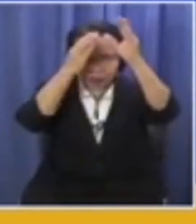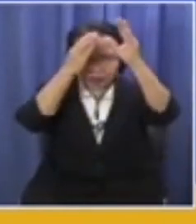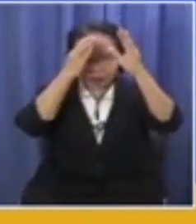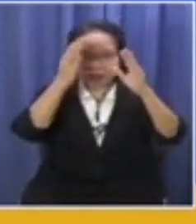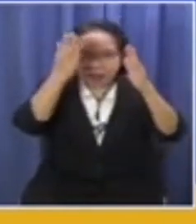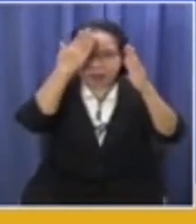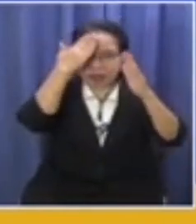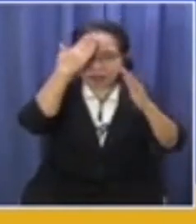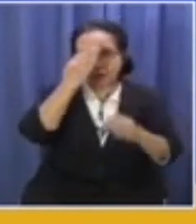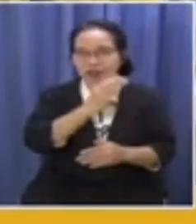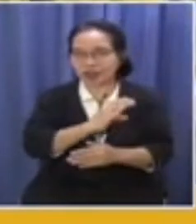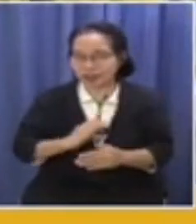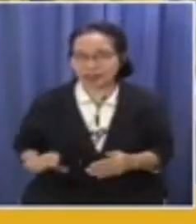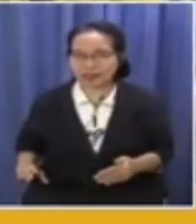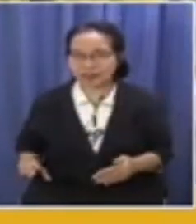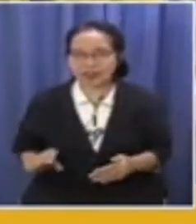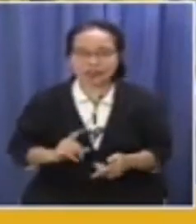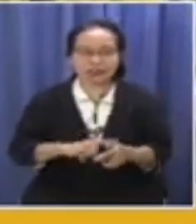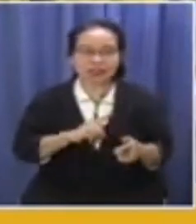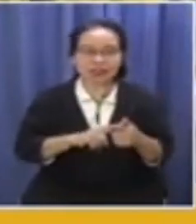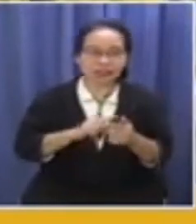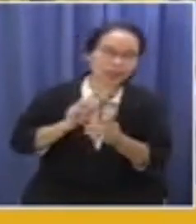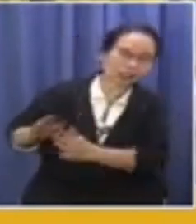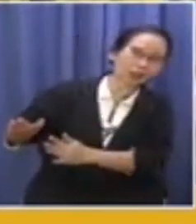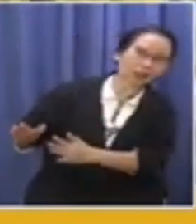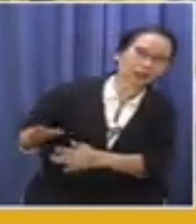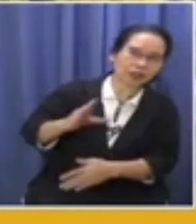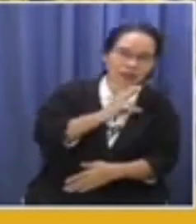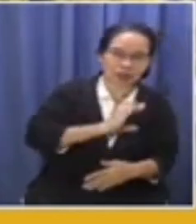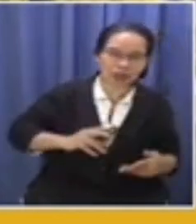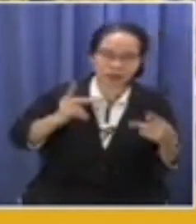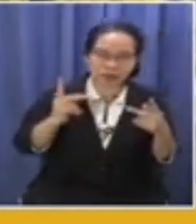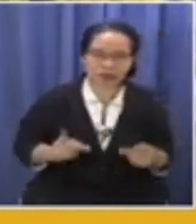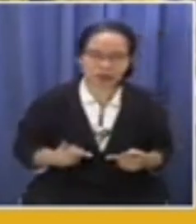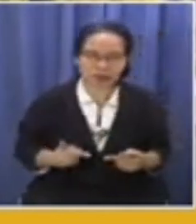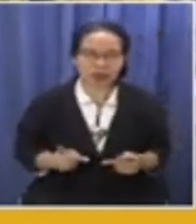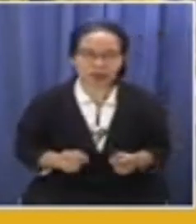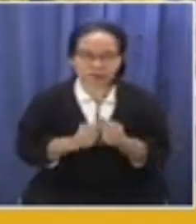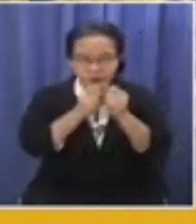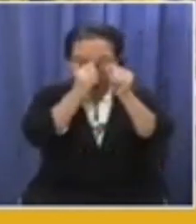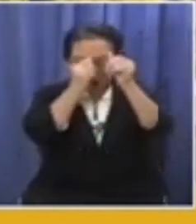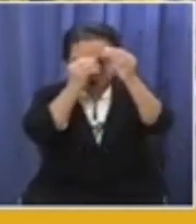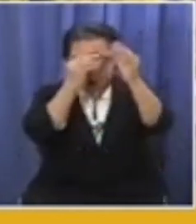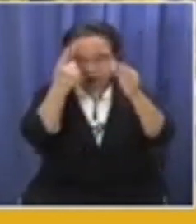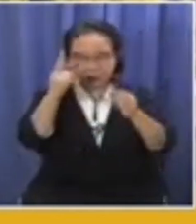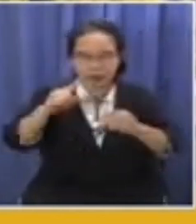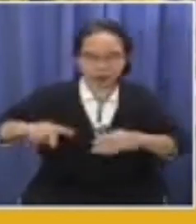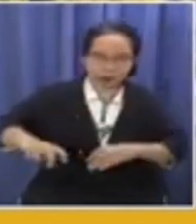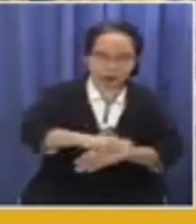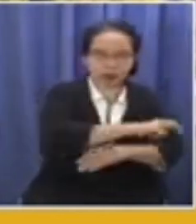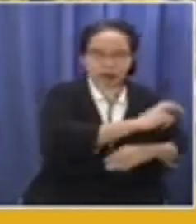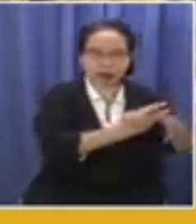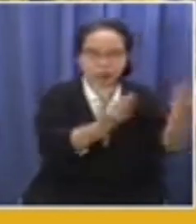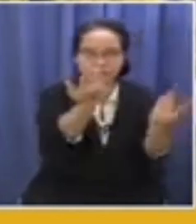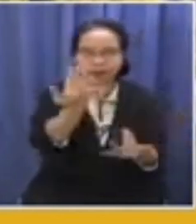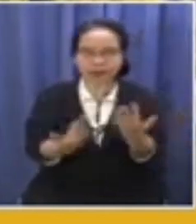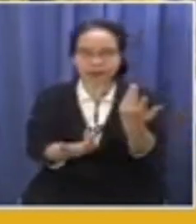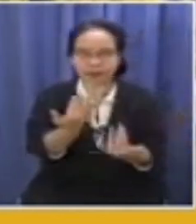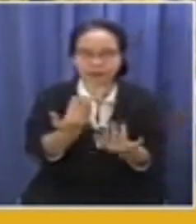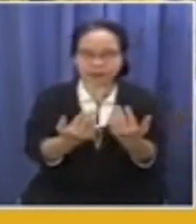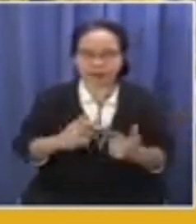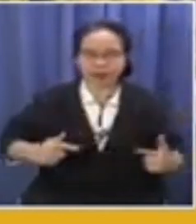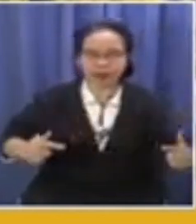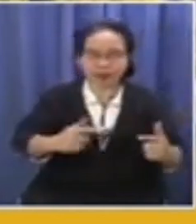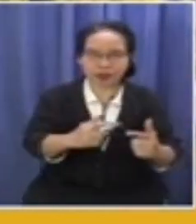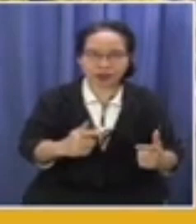mga kumilala sa kanya itinataboy naman niya sa harapan ng Ama para pumunta sa dagat-dagatang